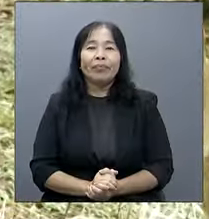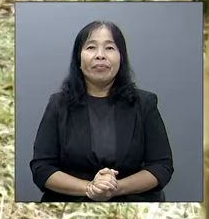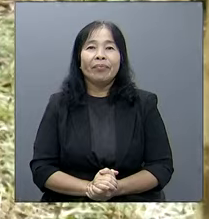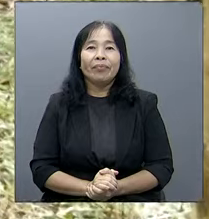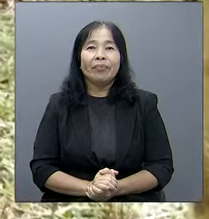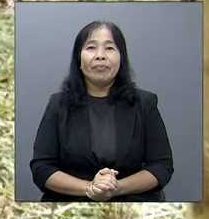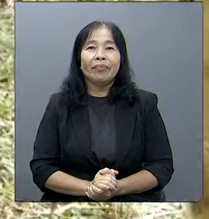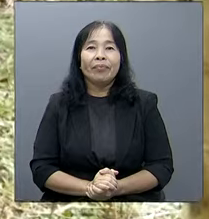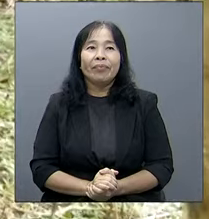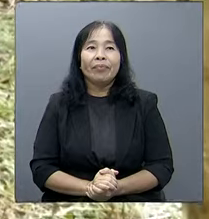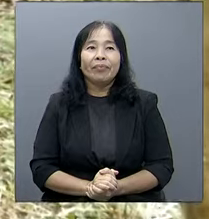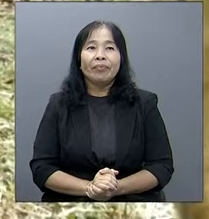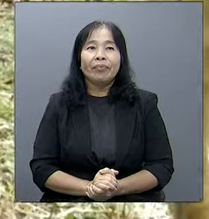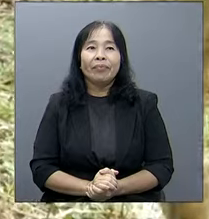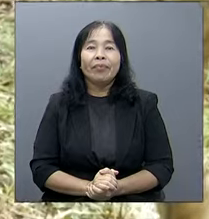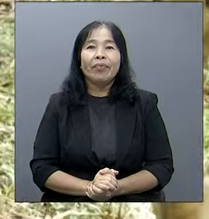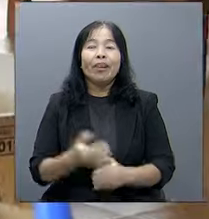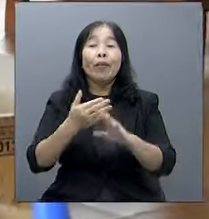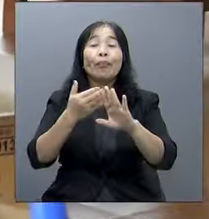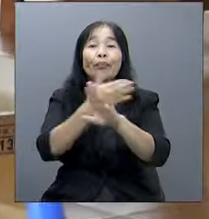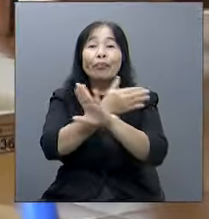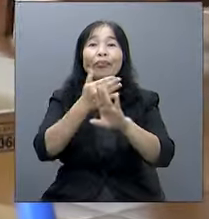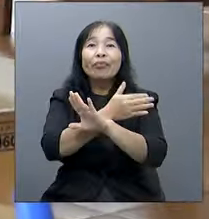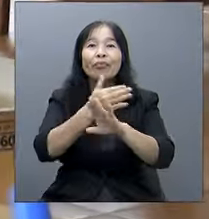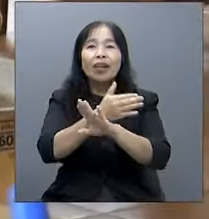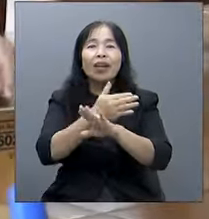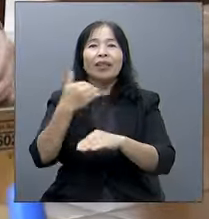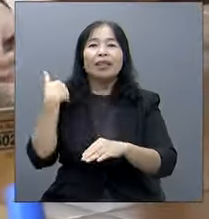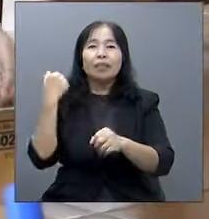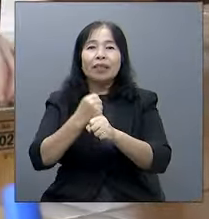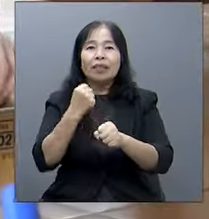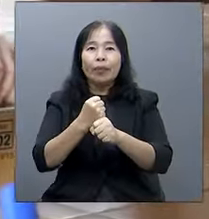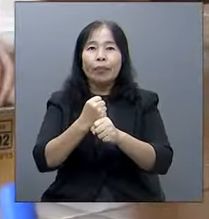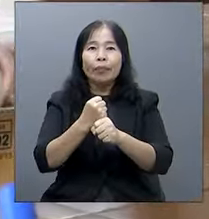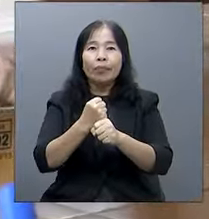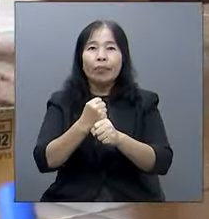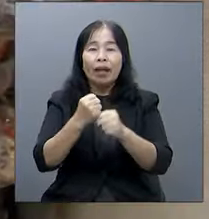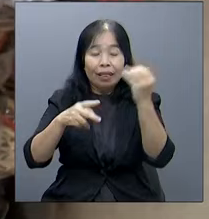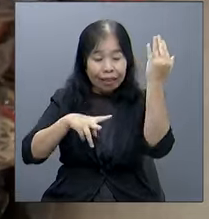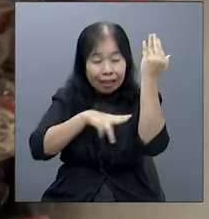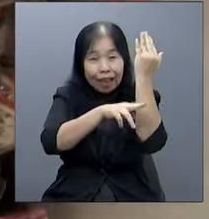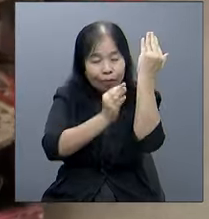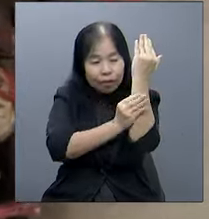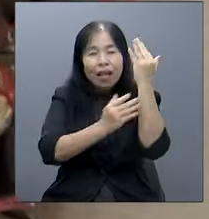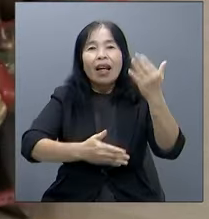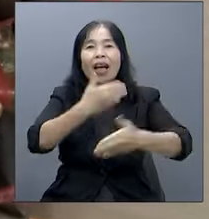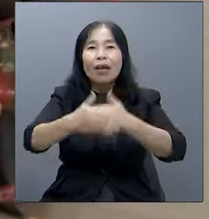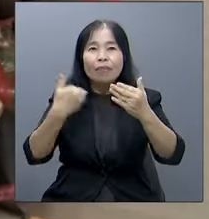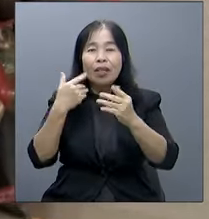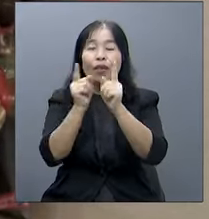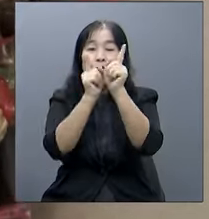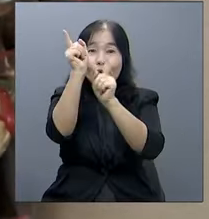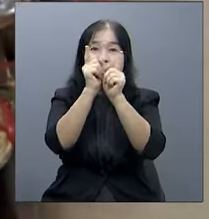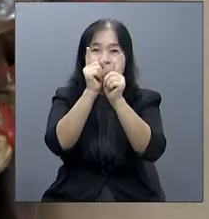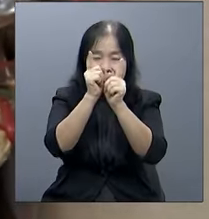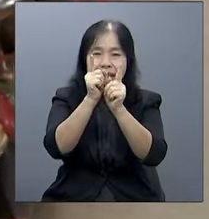ก็เมื่อก่อนก็จำหนายเป็น 1,000 ตอน พันตอนกิ่งแล้วก็จำหนายก็มียอด ขายยอด แล้็ขาย